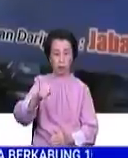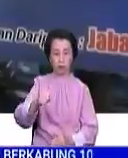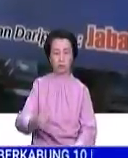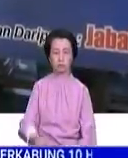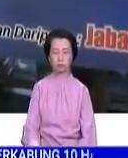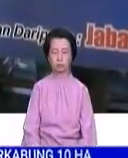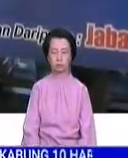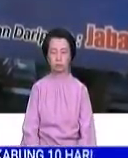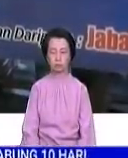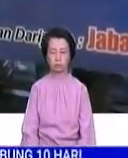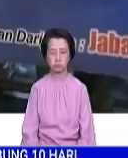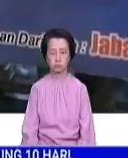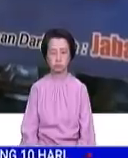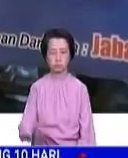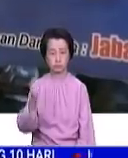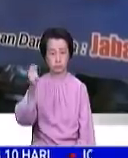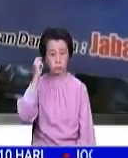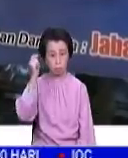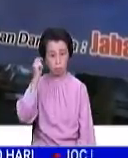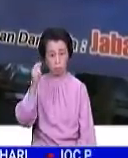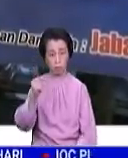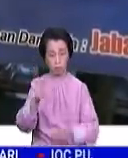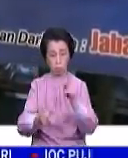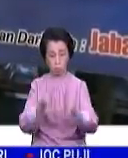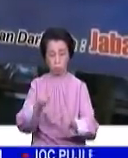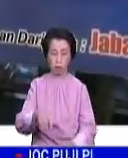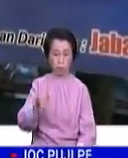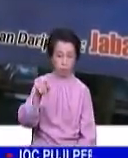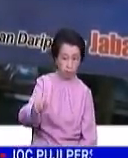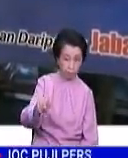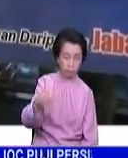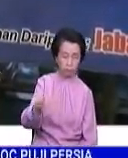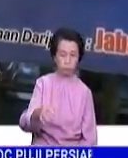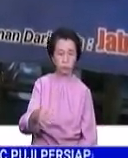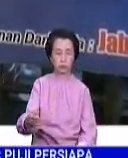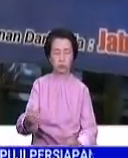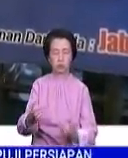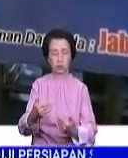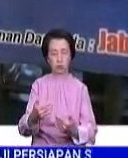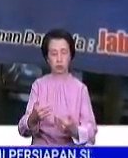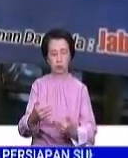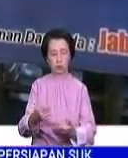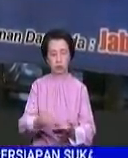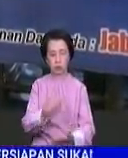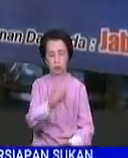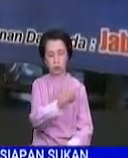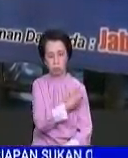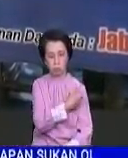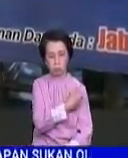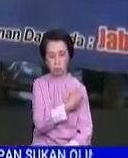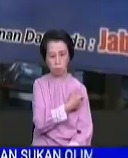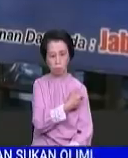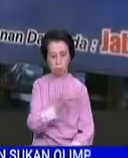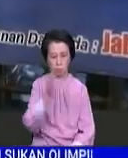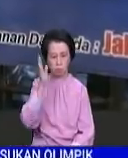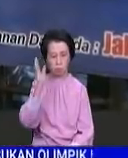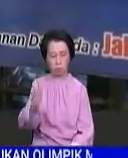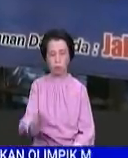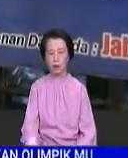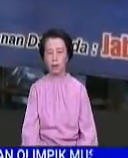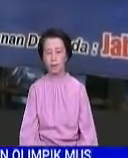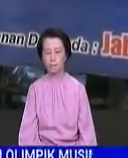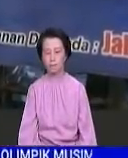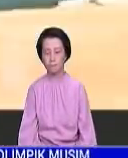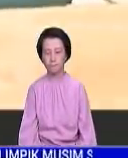Inakak. Jadi roh itu mengakhir kali ini itu kejar rumah kaya Rabiksin supaya akaya bebas kaburok dah